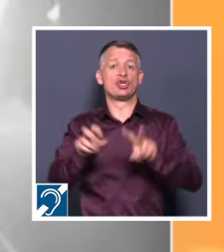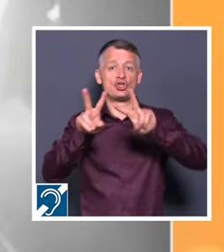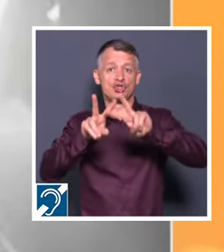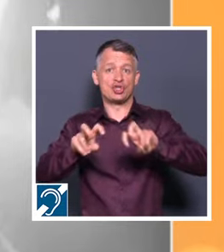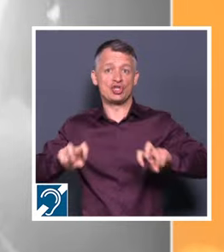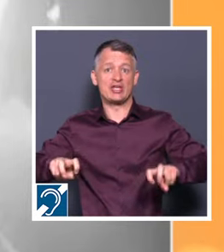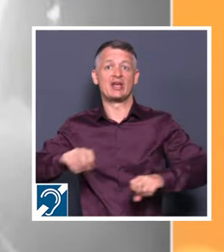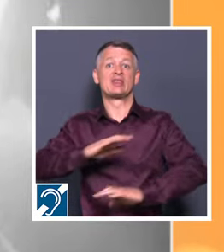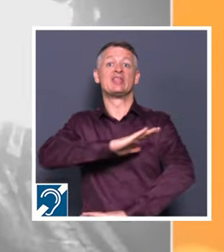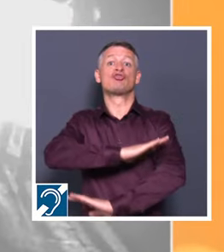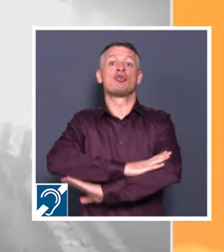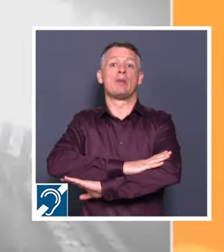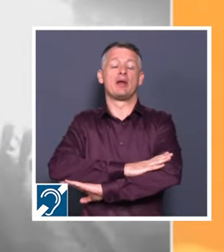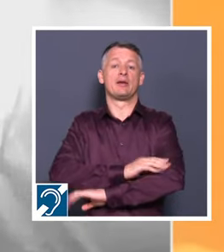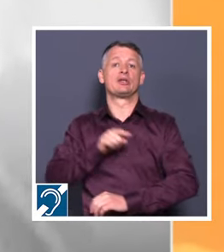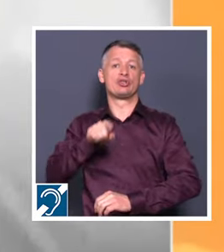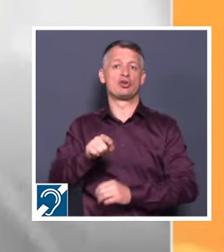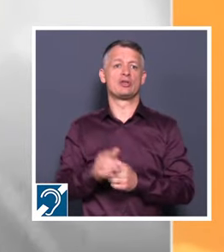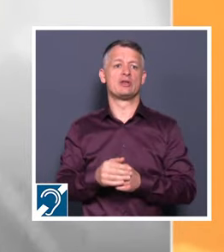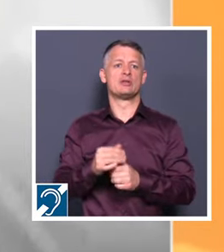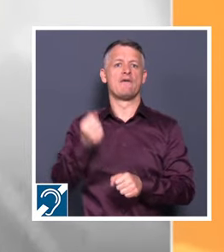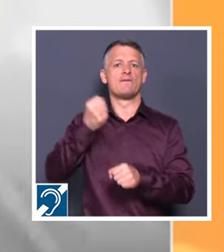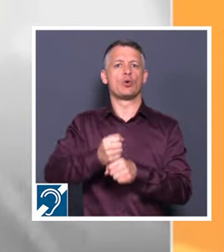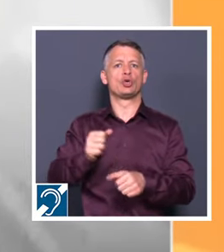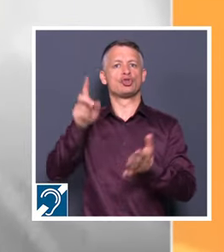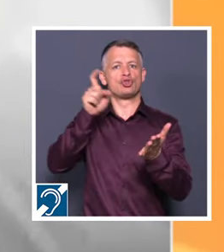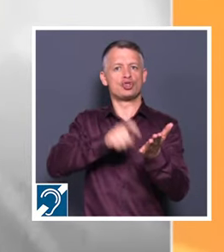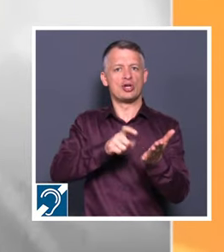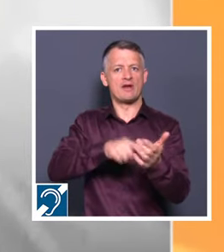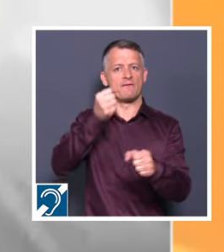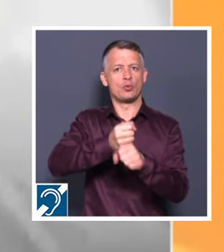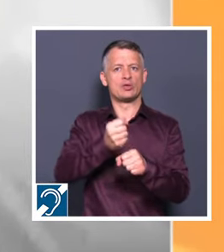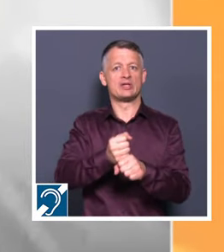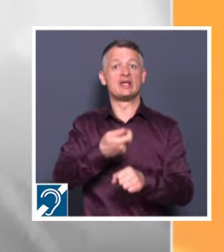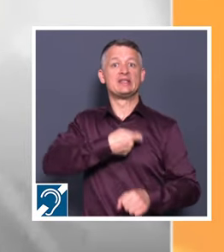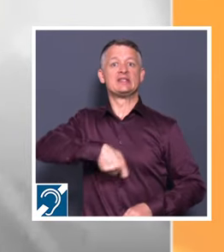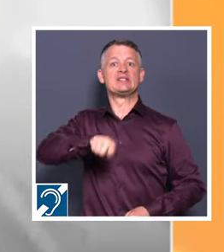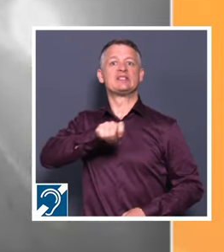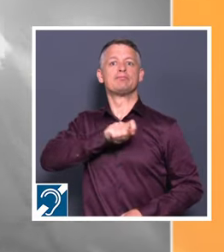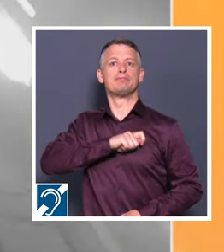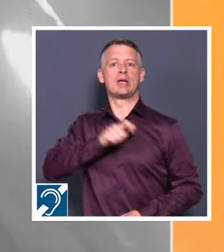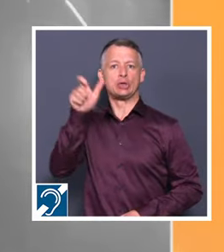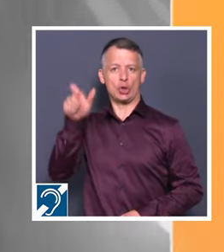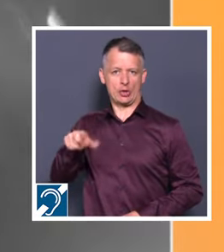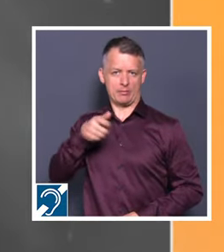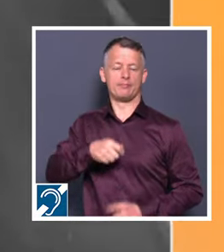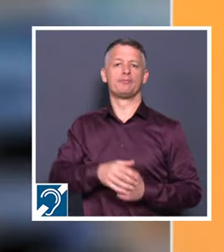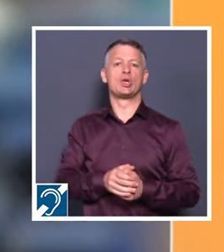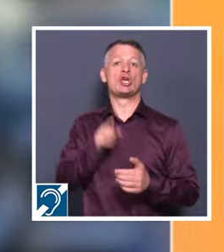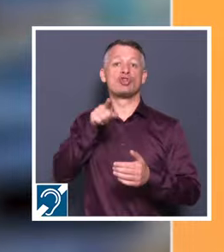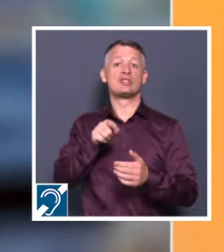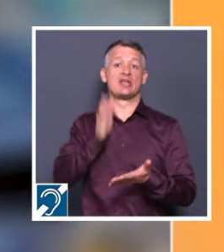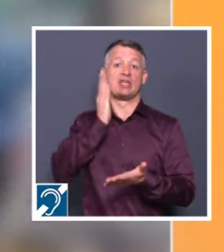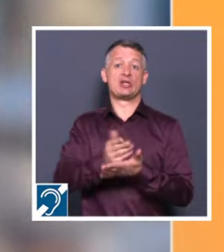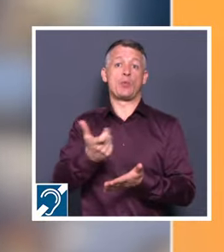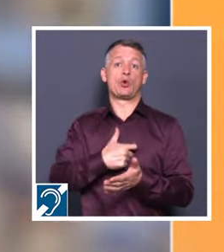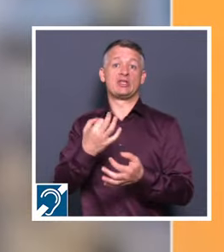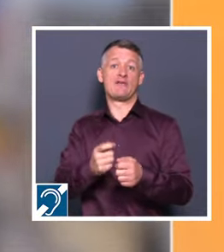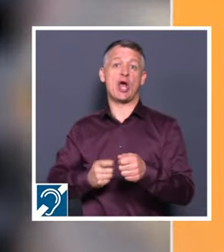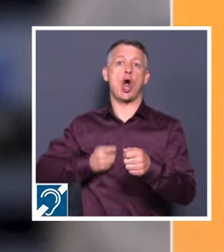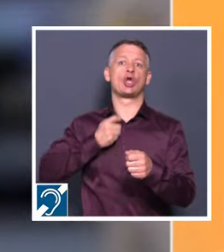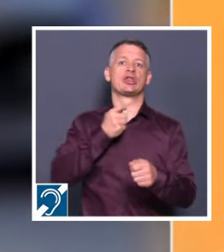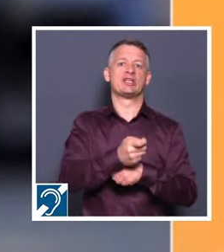cercetare disciplinară. În acest context a fost făcută cererea de către inspectori și această decizie poate fi